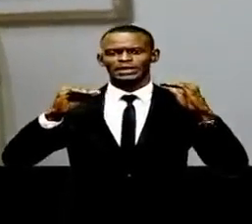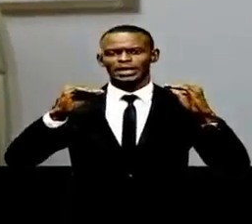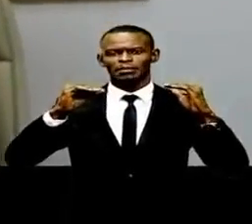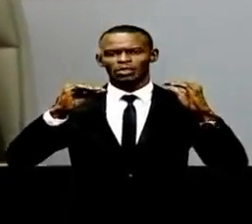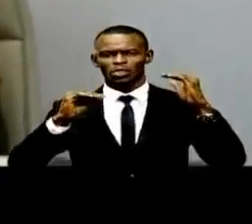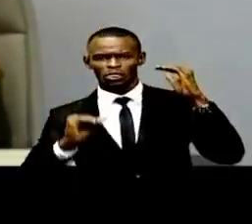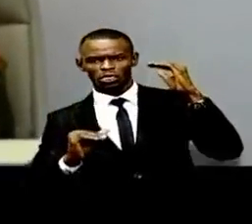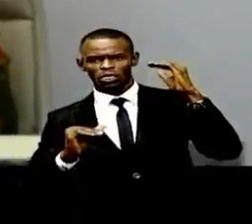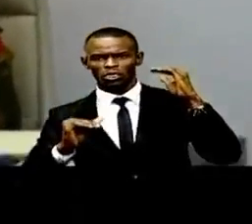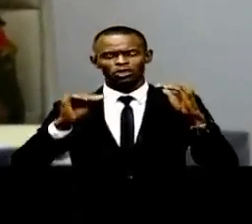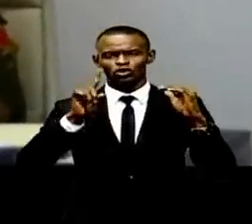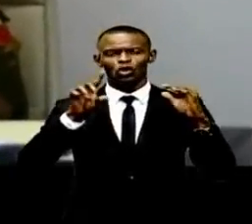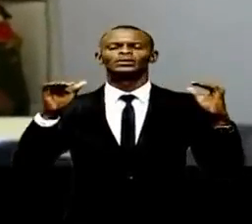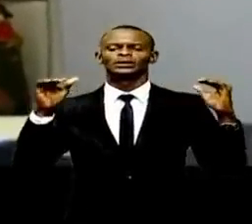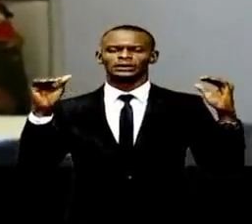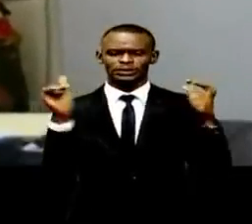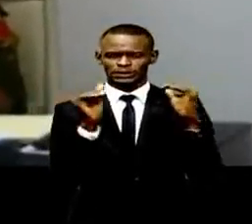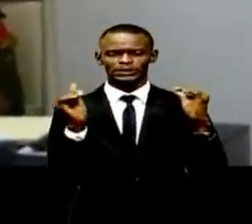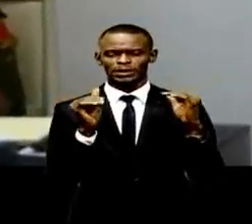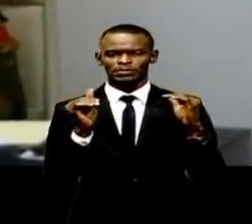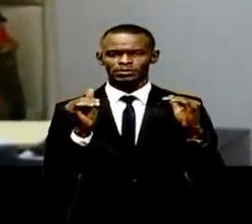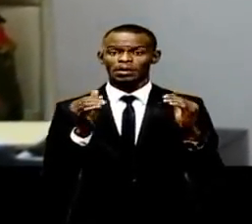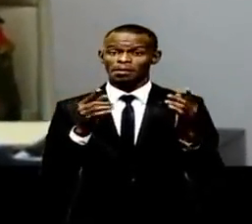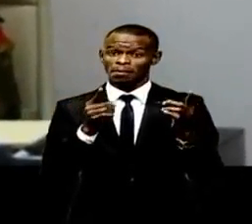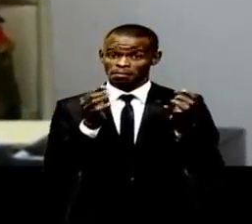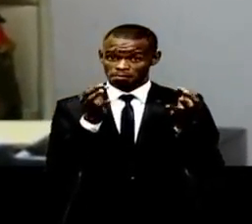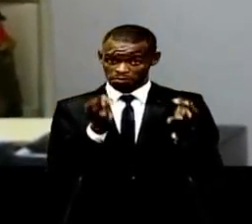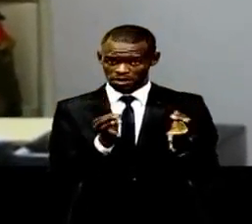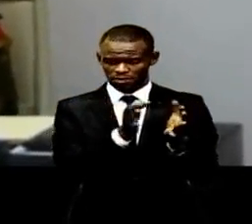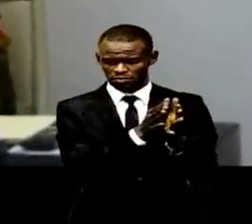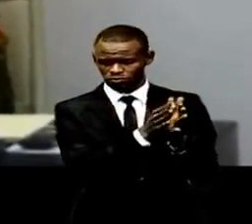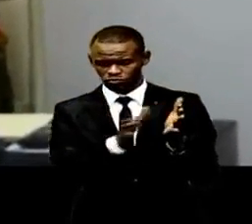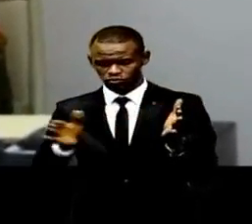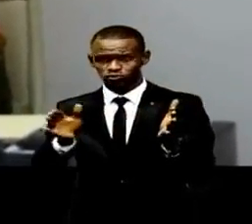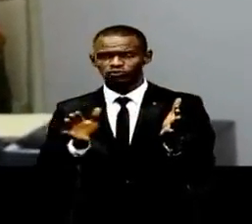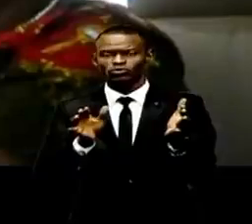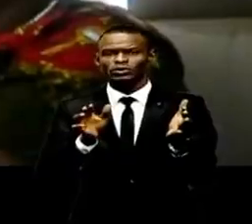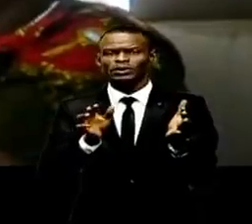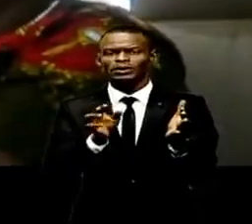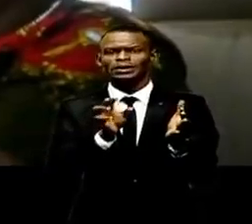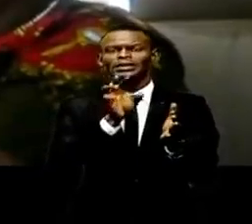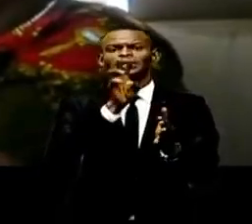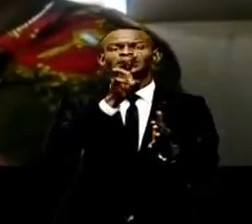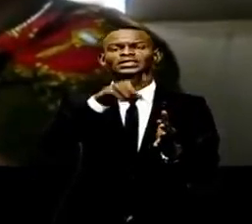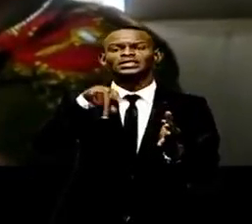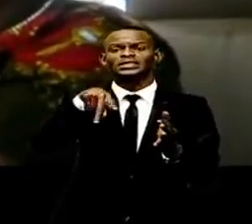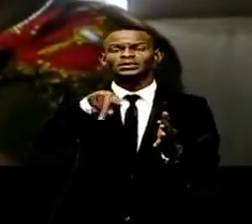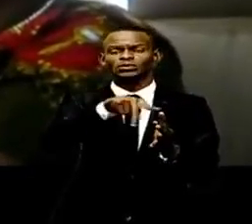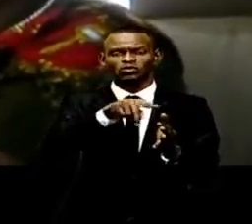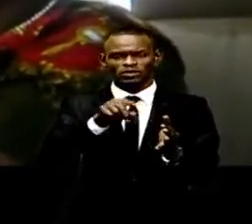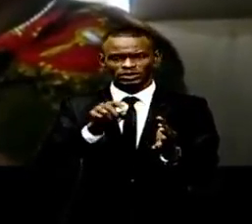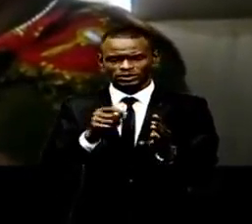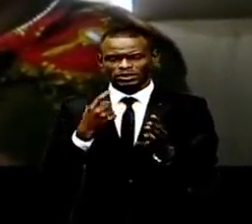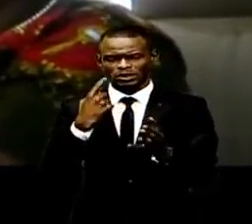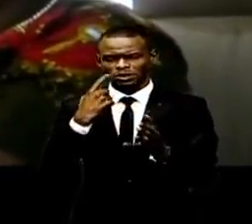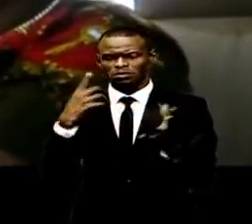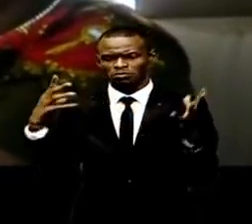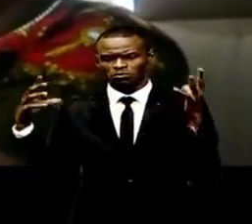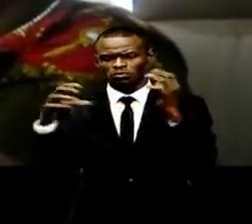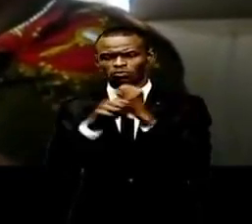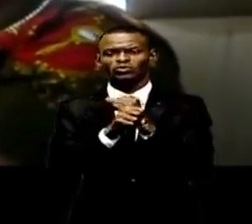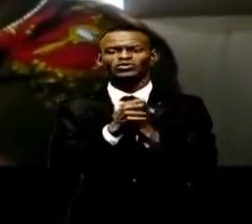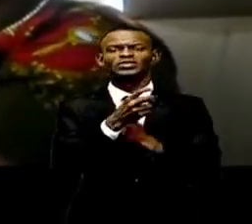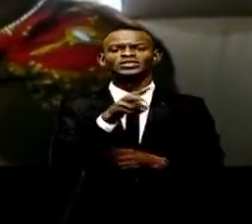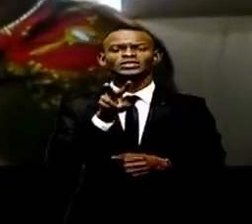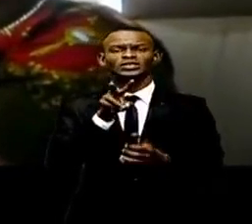semaine, 6 provinces de notre pays ont été notifiées d'un total de 256 cas de contamination Covid-19,